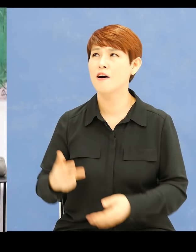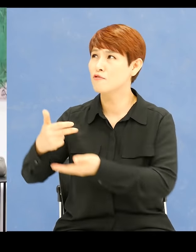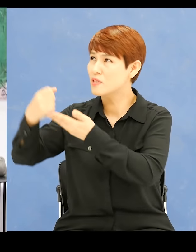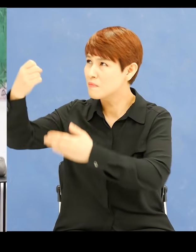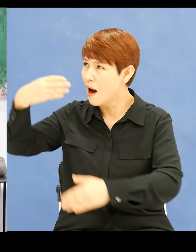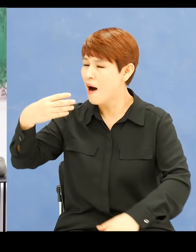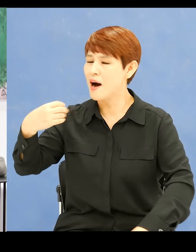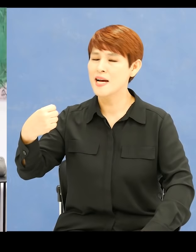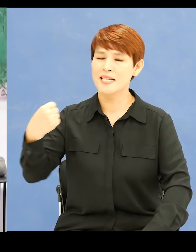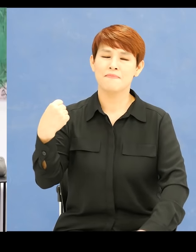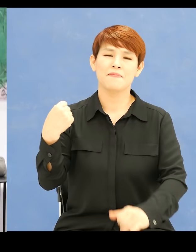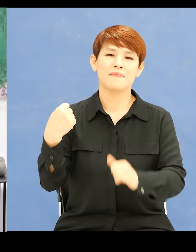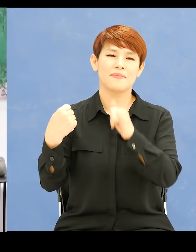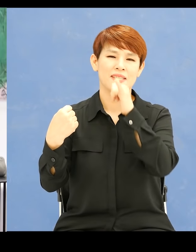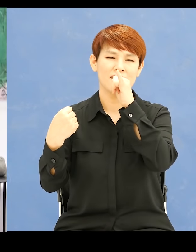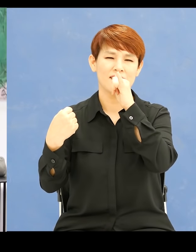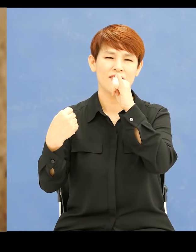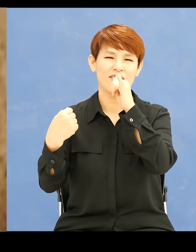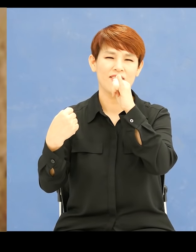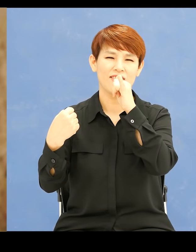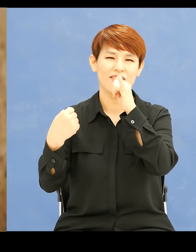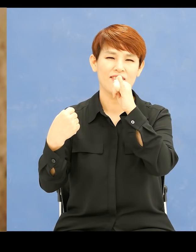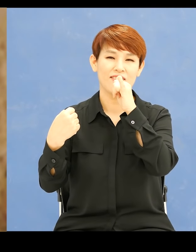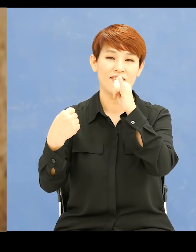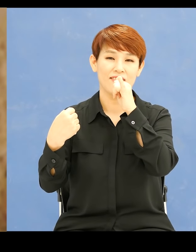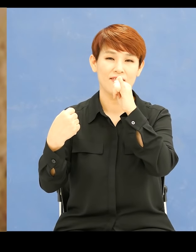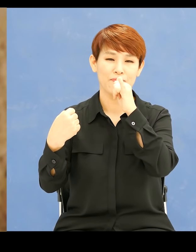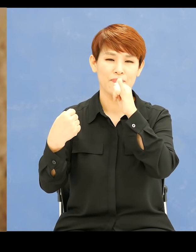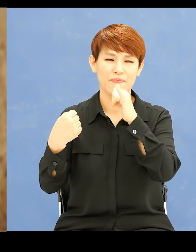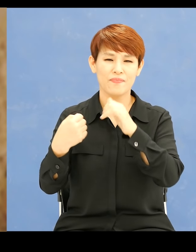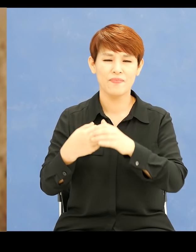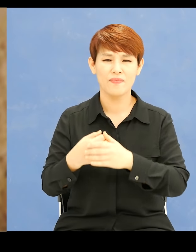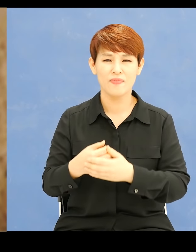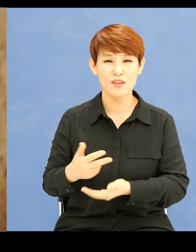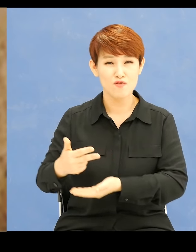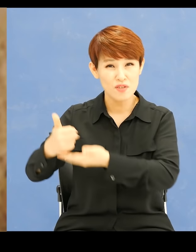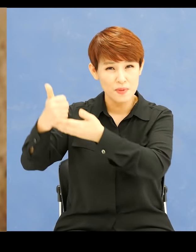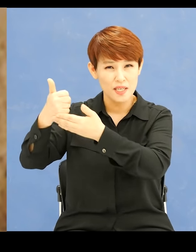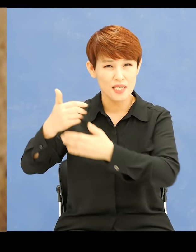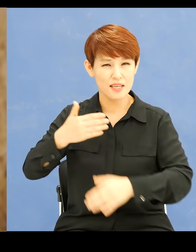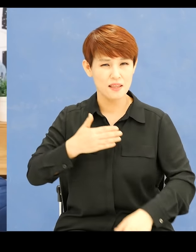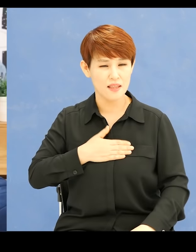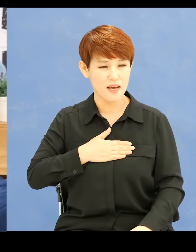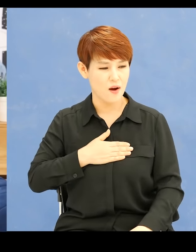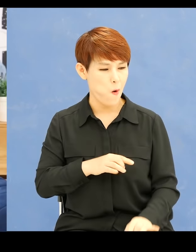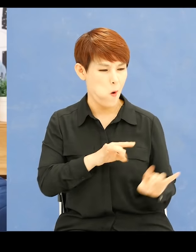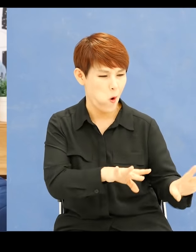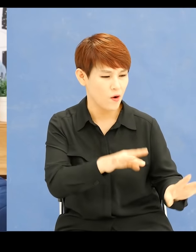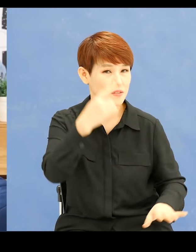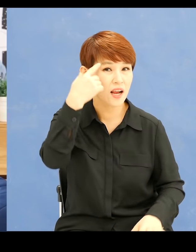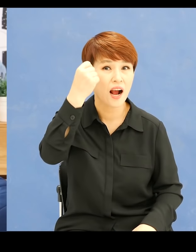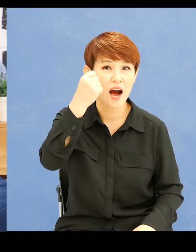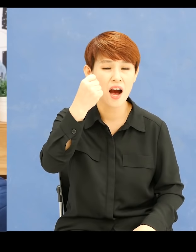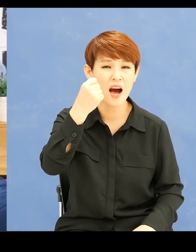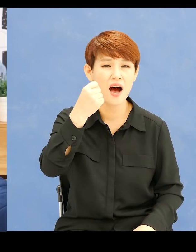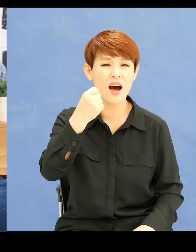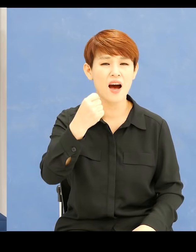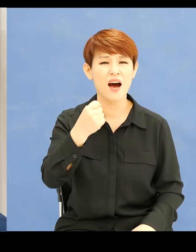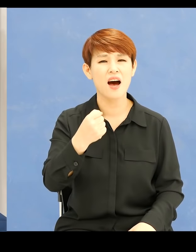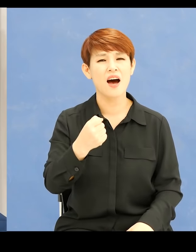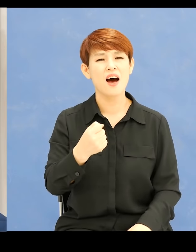와, 주님의 말씀은 힘 있고 능이 있어. 이게 주님이 날 골탕 먹이신다고 생각했거든요. 네. 2권,